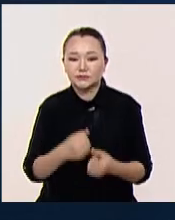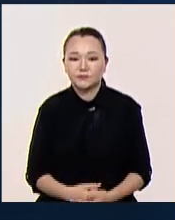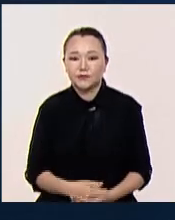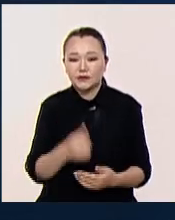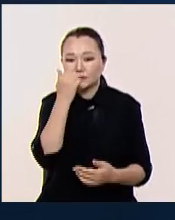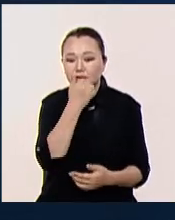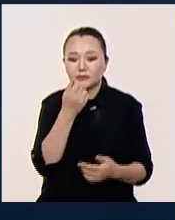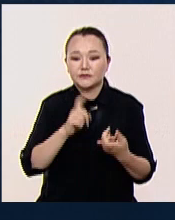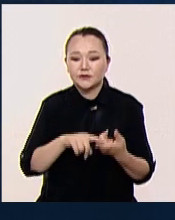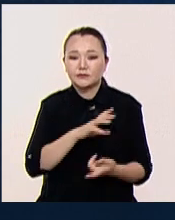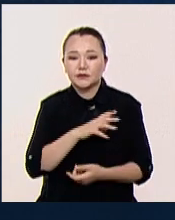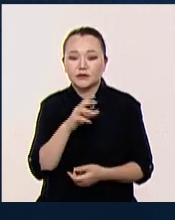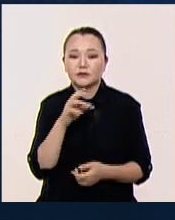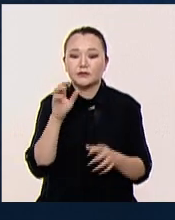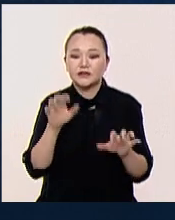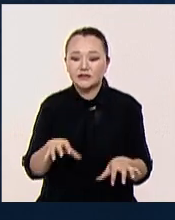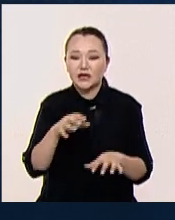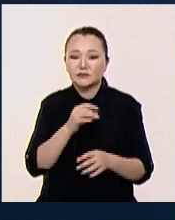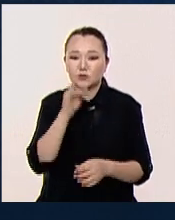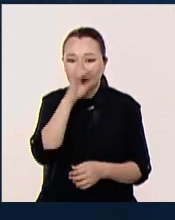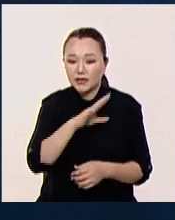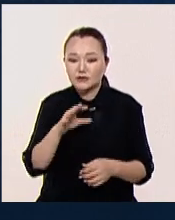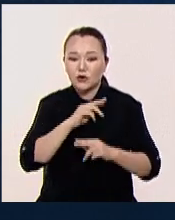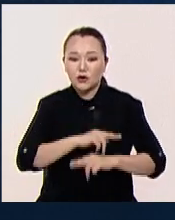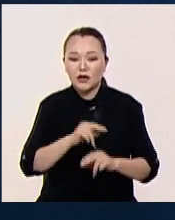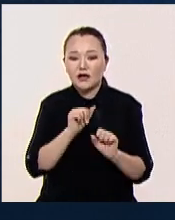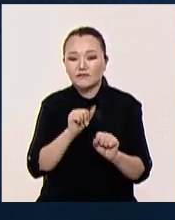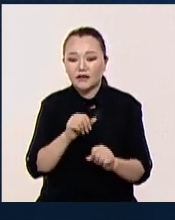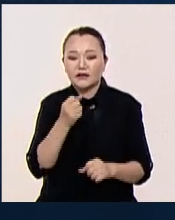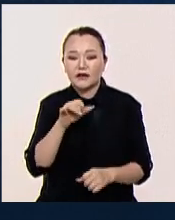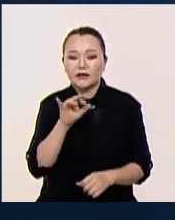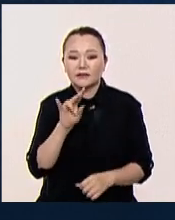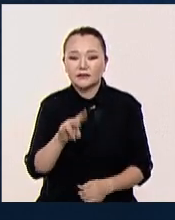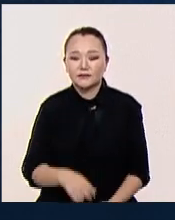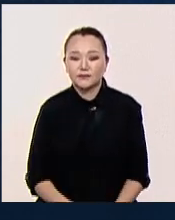Спасибо. С нами на связи был председатель республиканской коллегии адвокатов Айдын Бекебаев.